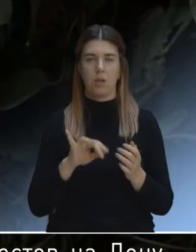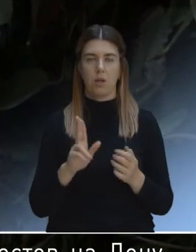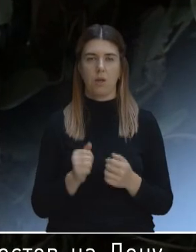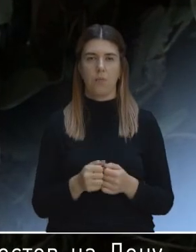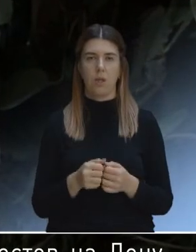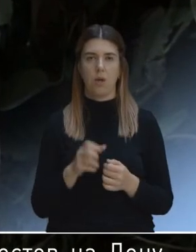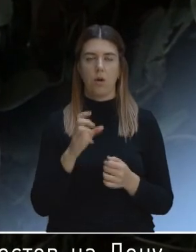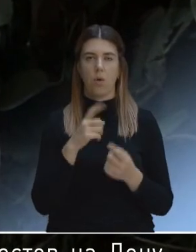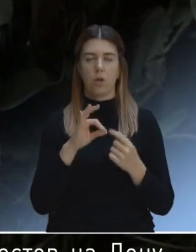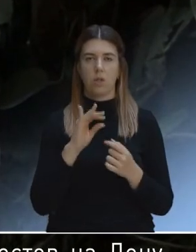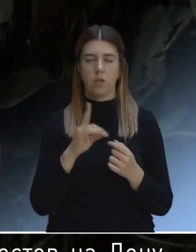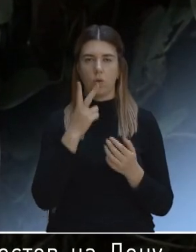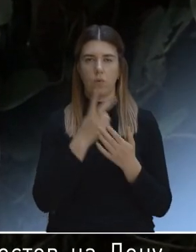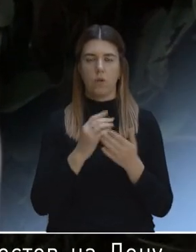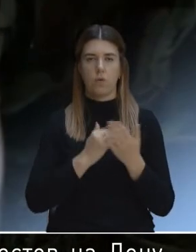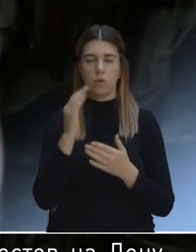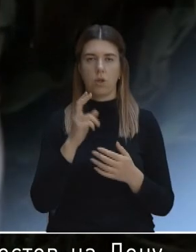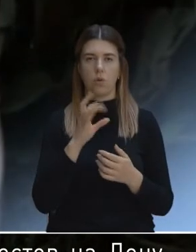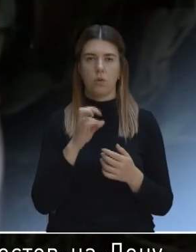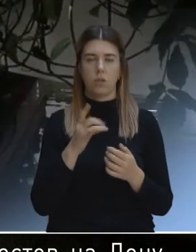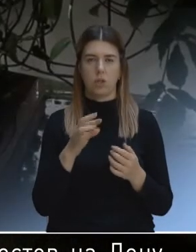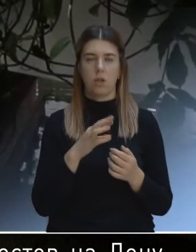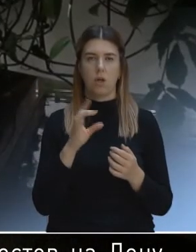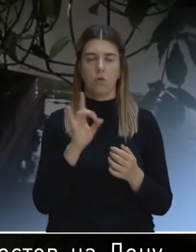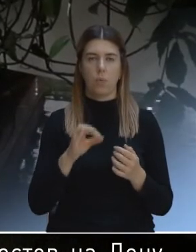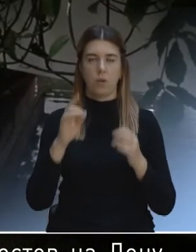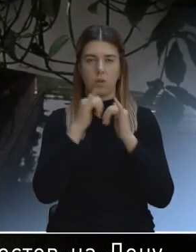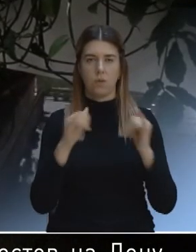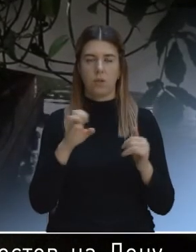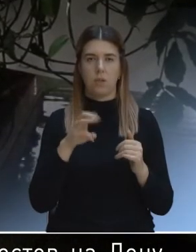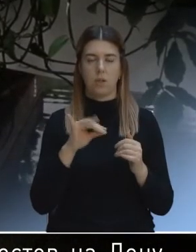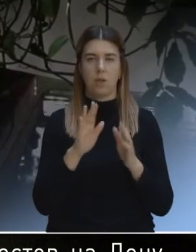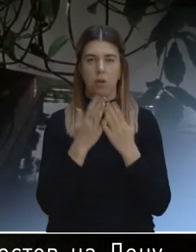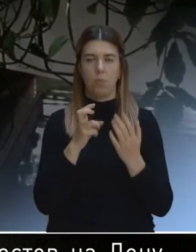Организаторы отметили высокие достижения Ростовской области в развитии сети библиотек.